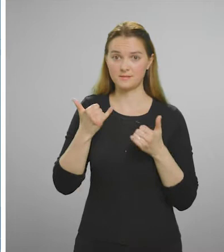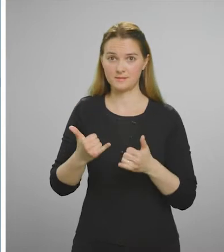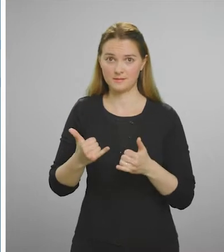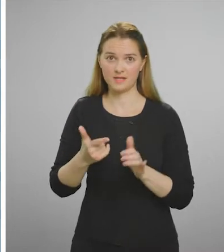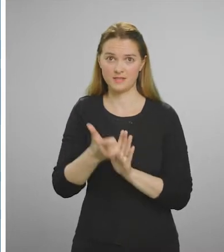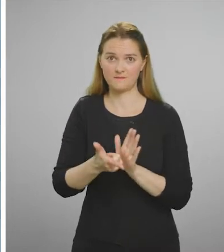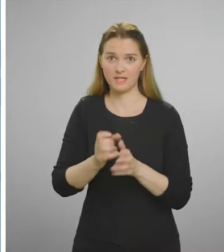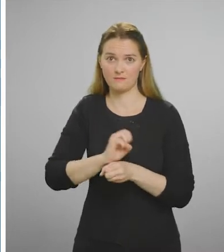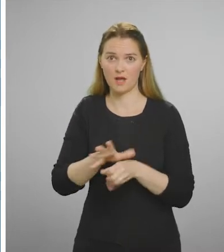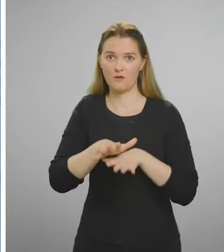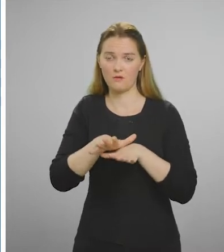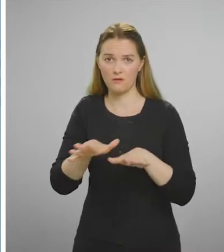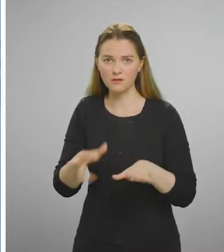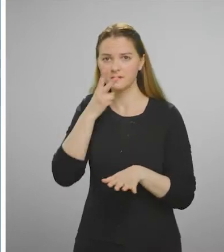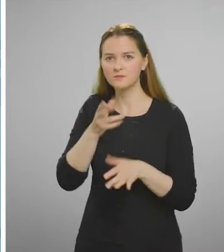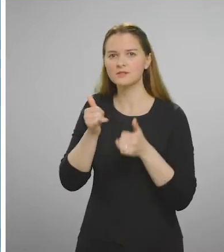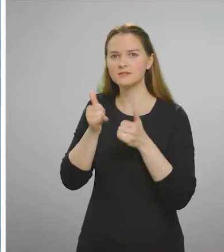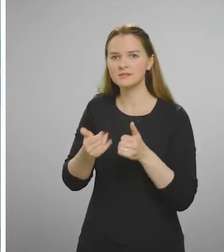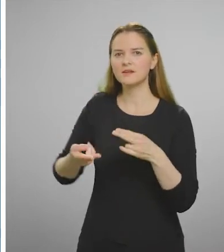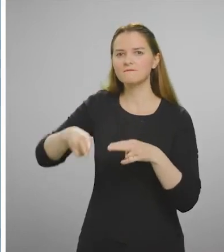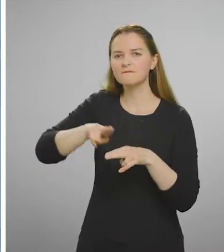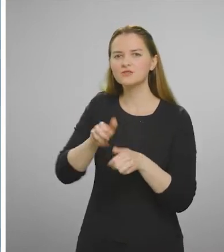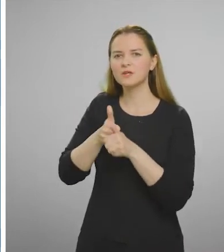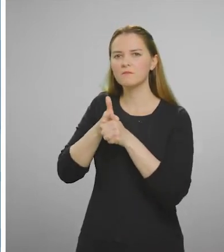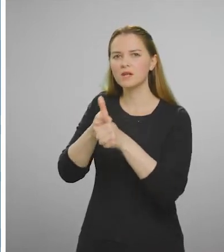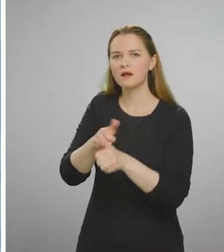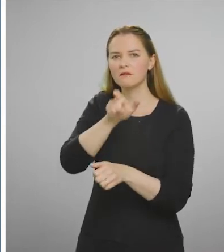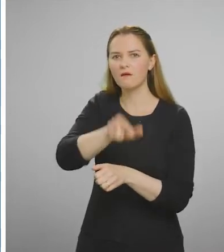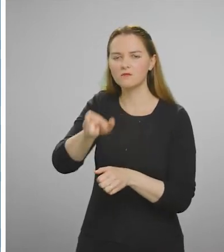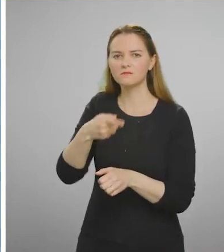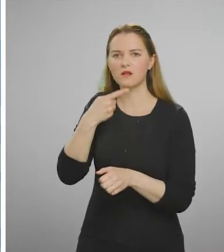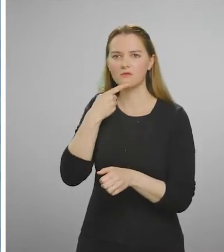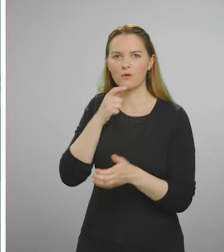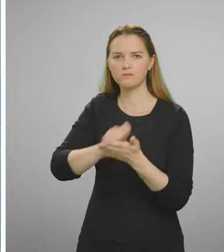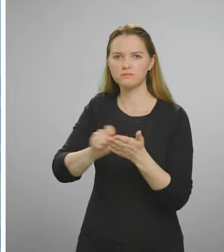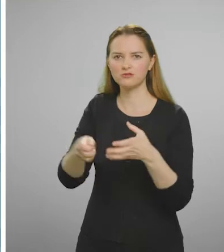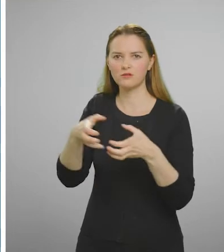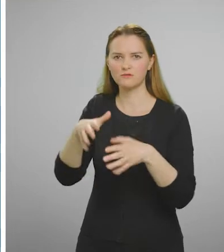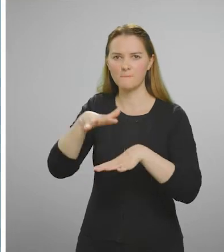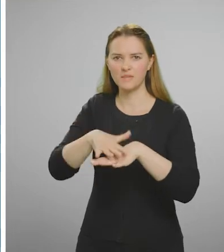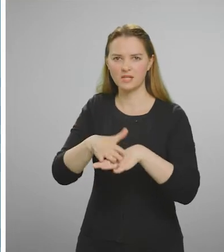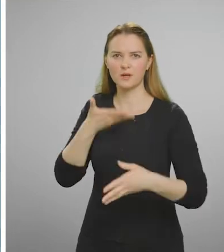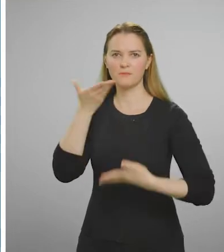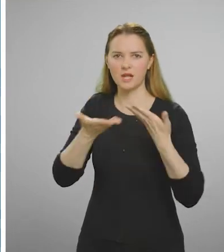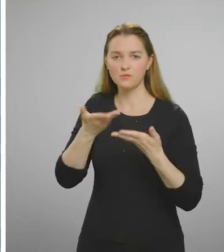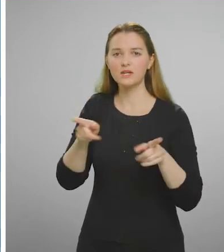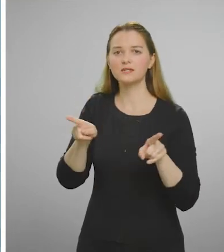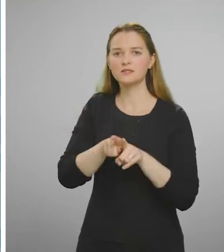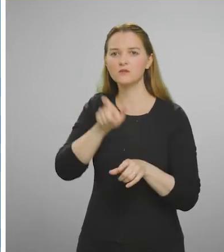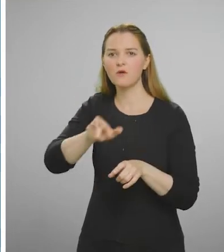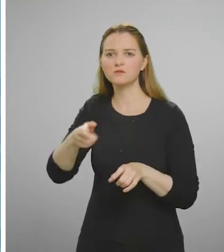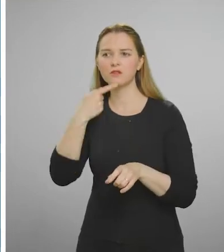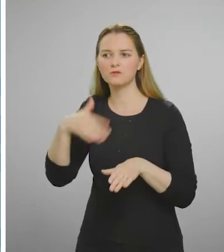sadašnji trenutak, vidimo da se u vremenu pandemije više prate osobe koje knjige preporučuju na društvenim mrežama, te mrežne